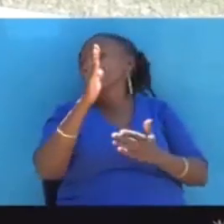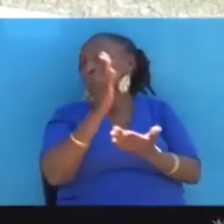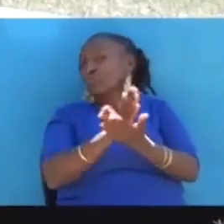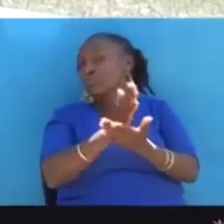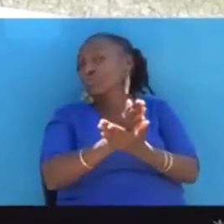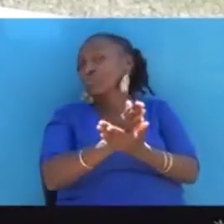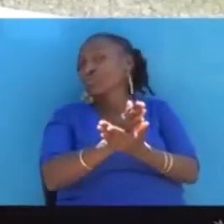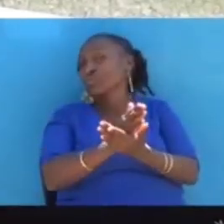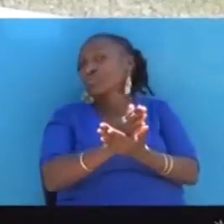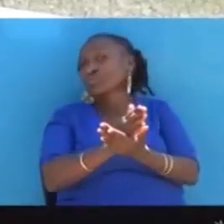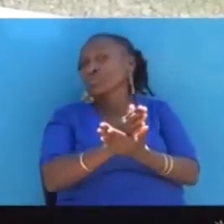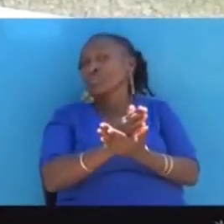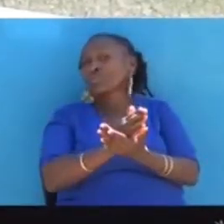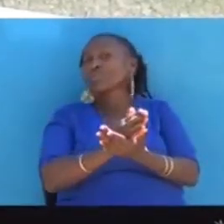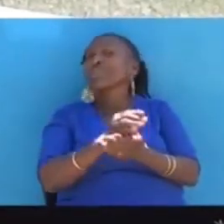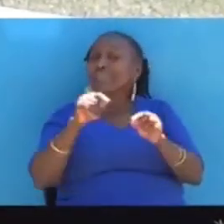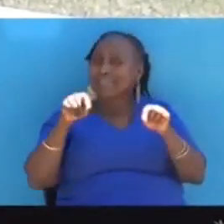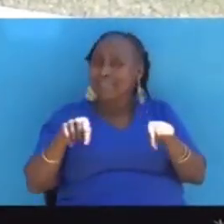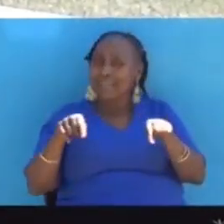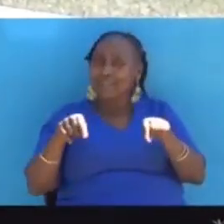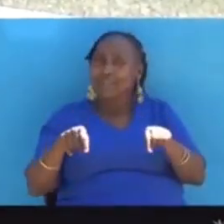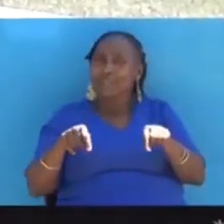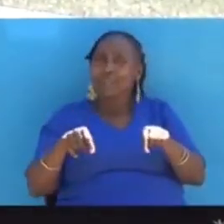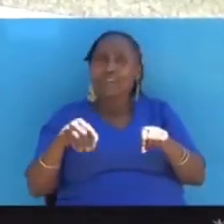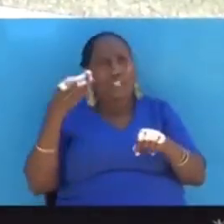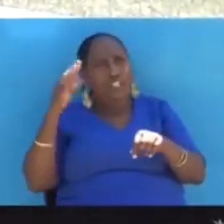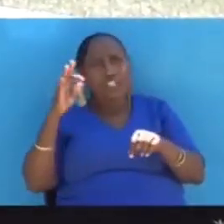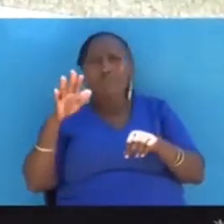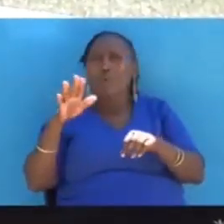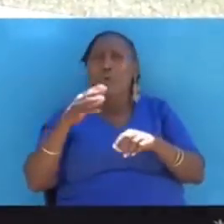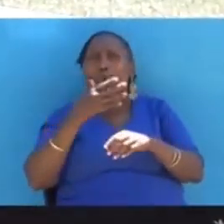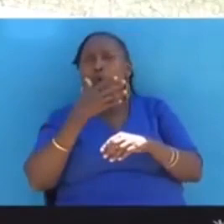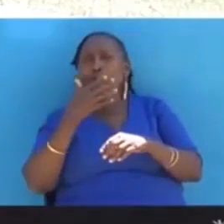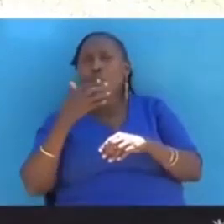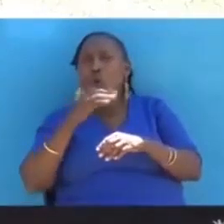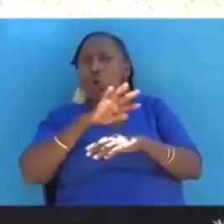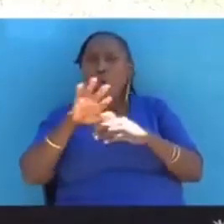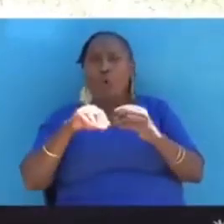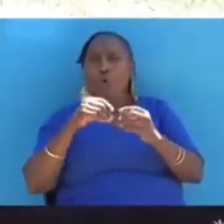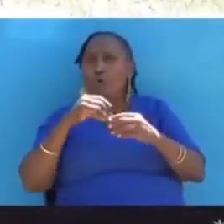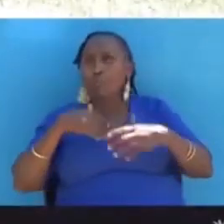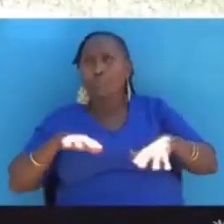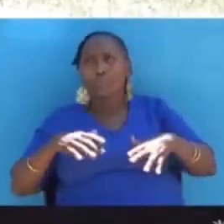iko? Sasa ile watu walikuwa na fitina ya mau,